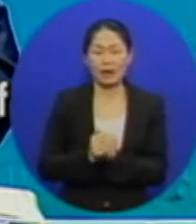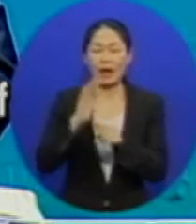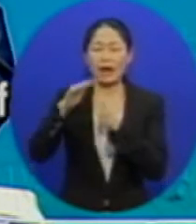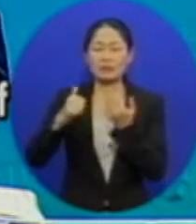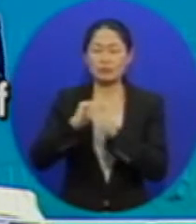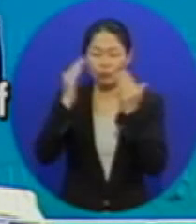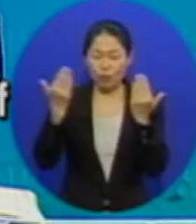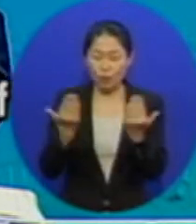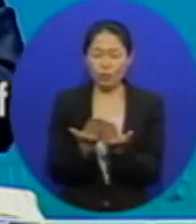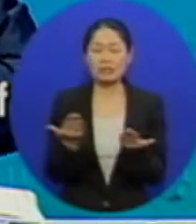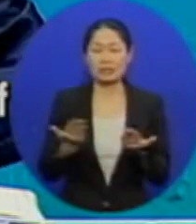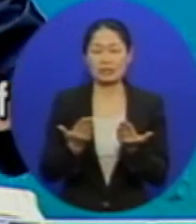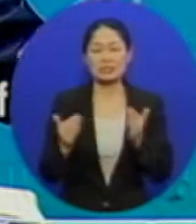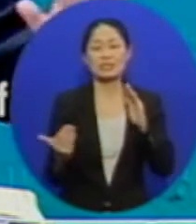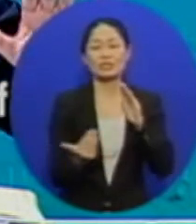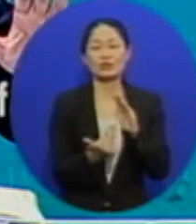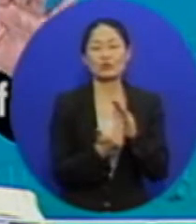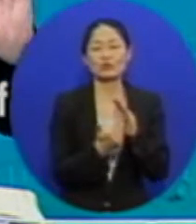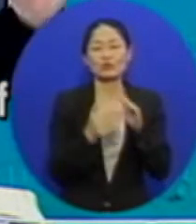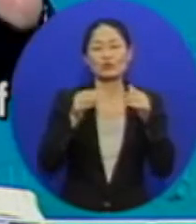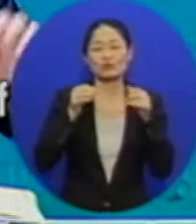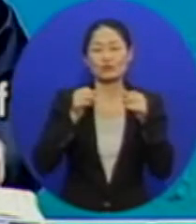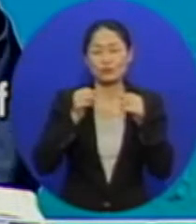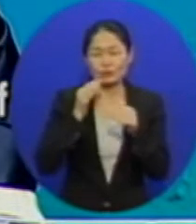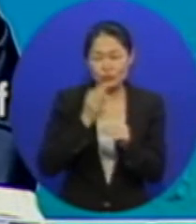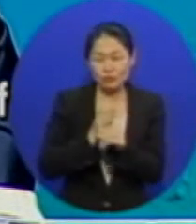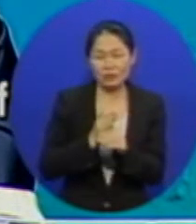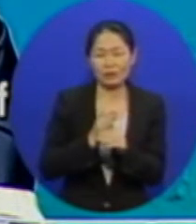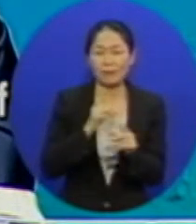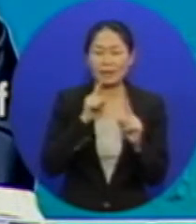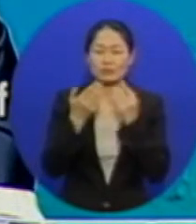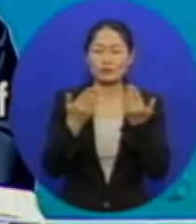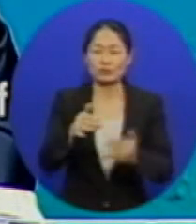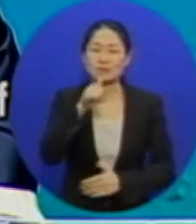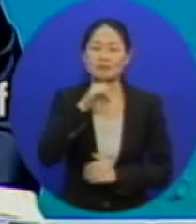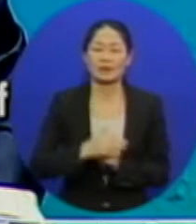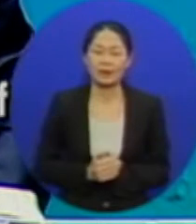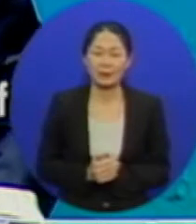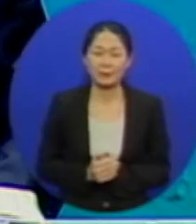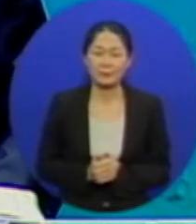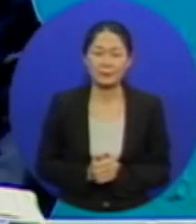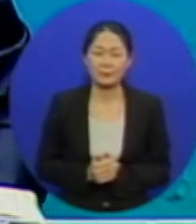일들을 이루고 계시다는 것을 말씀 해 주려고 하는 것이에요